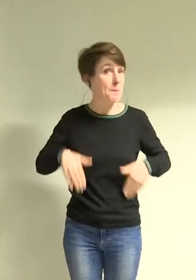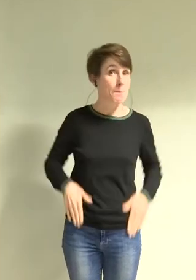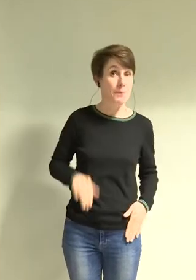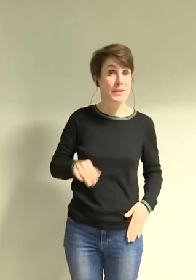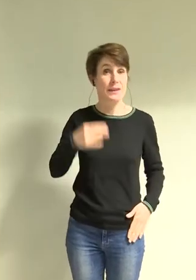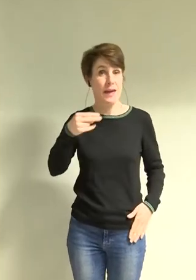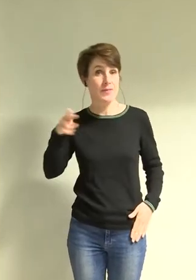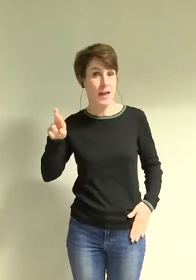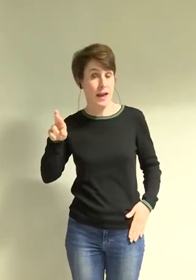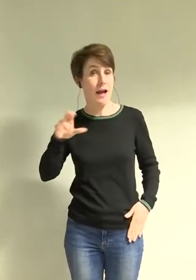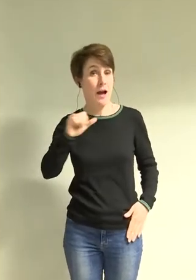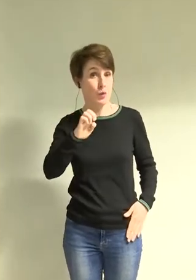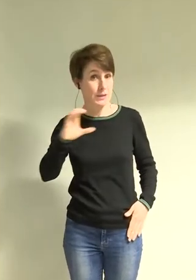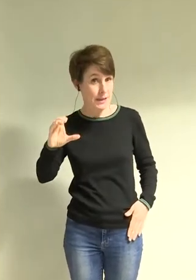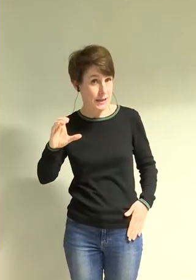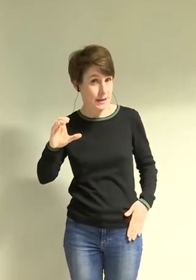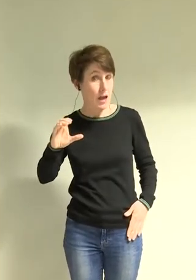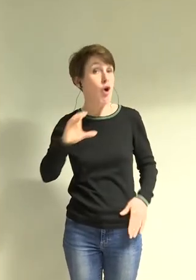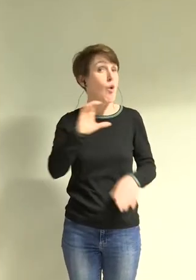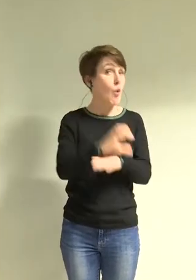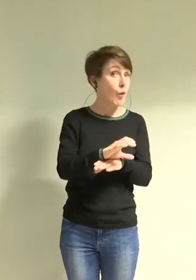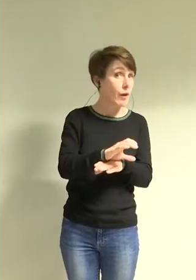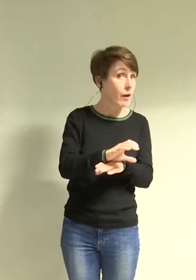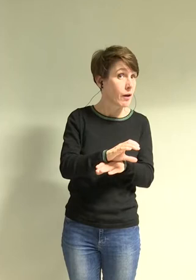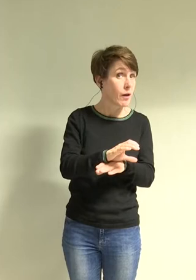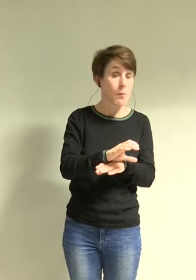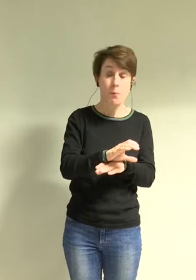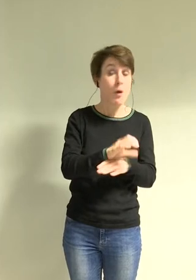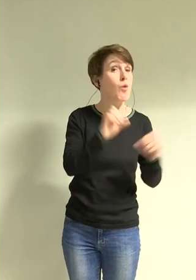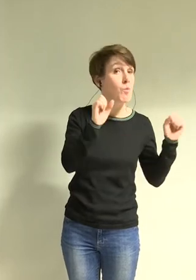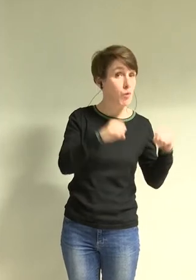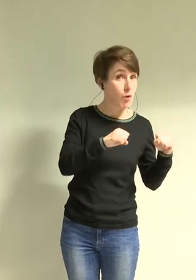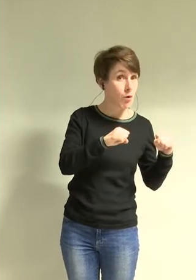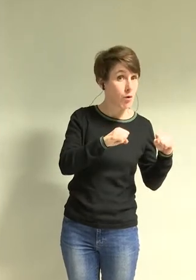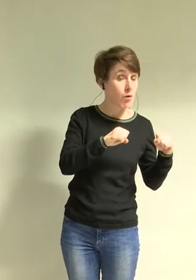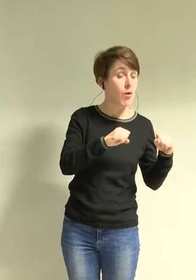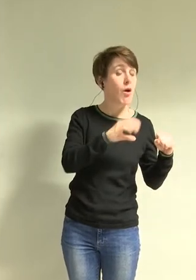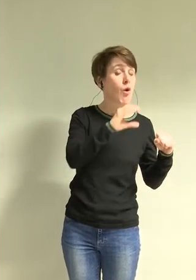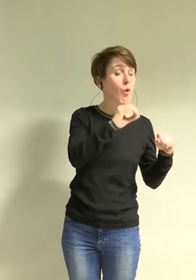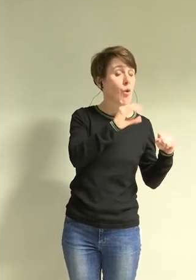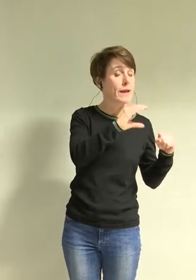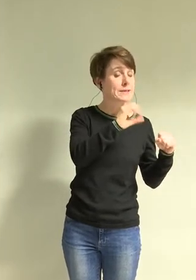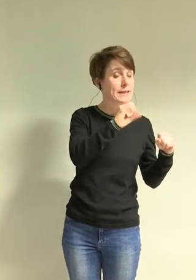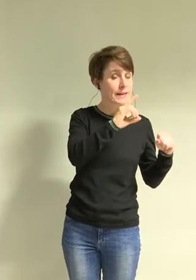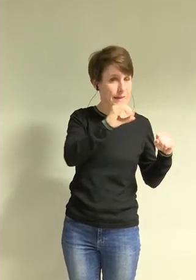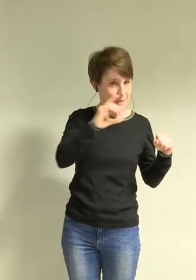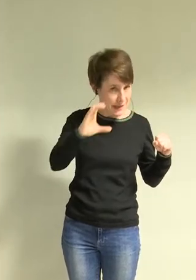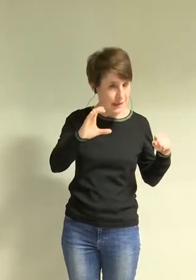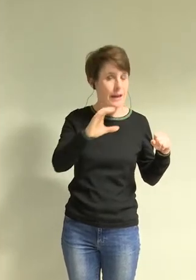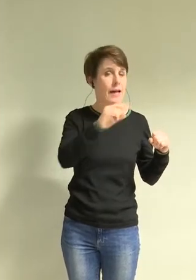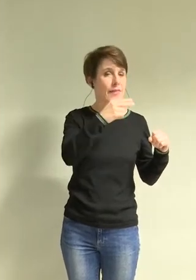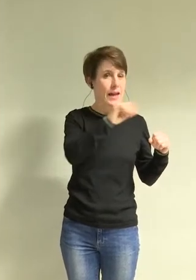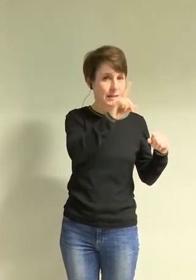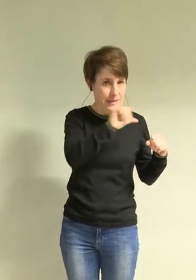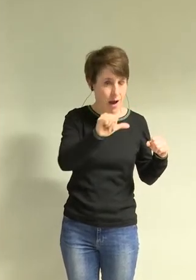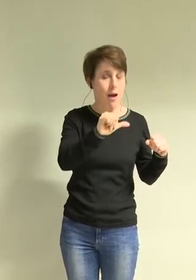à eux c'est qu'ils votent contre qui vote pour donc aux essais des décès nasa madame